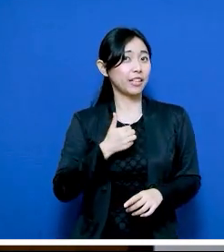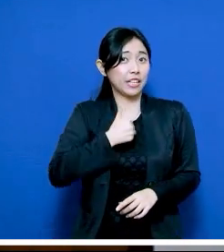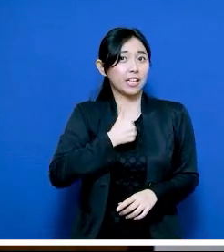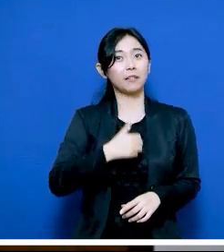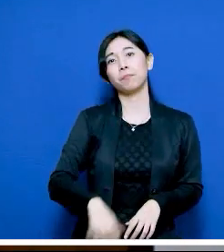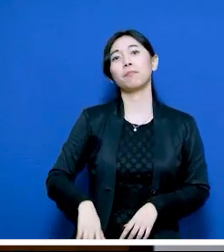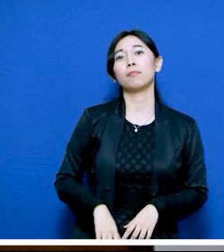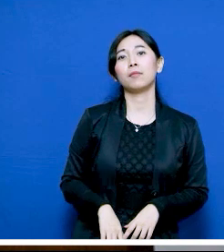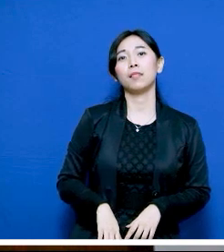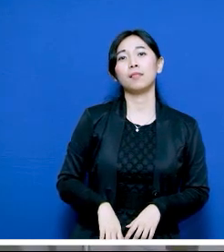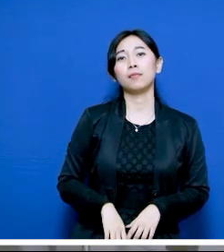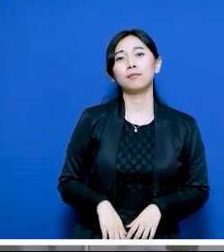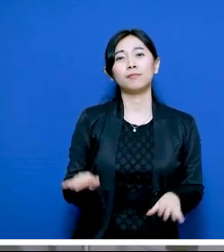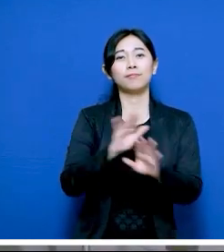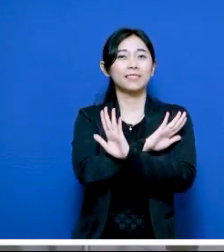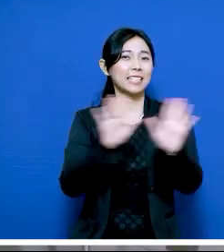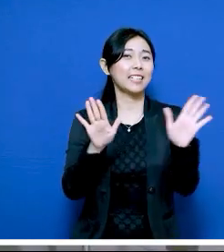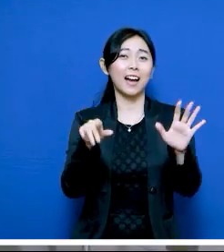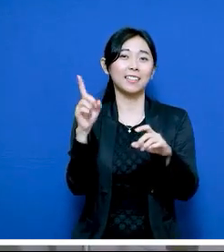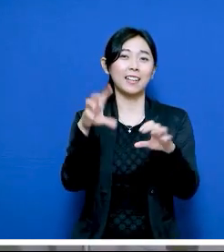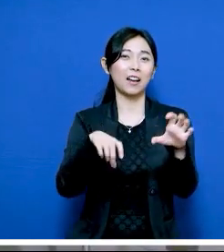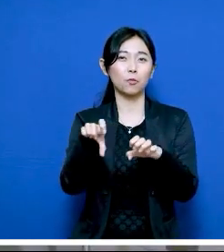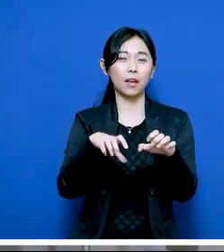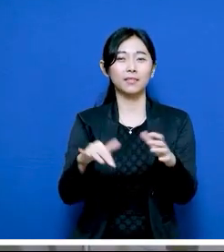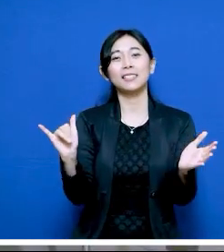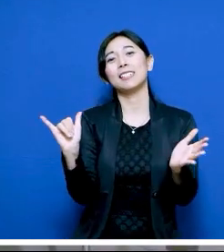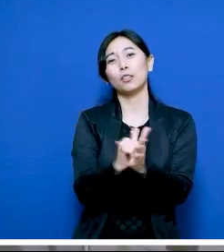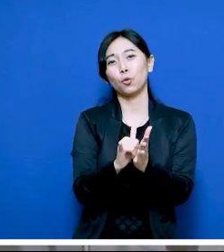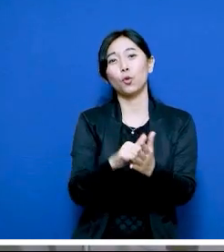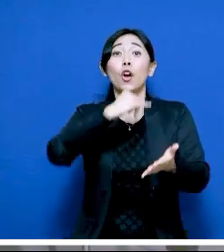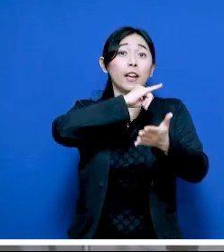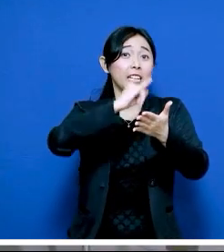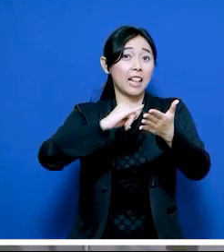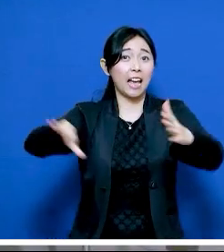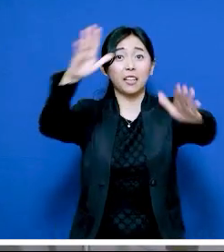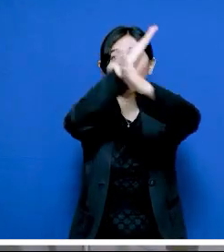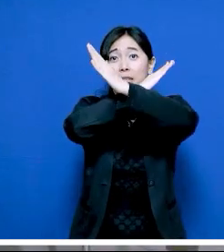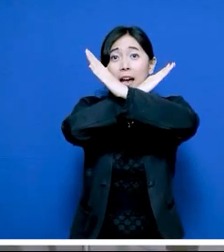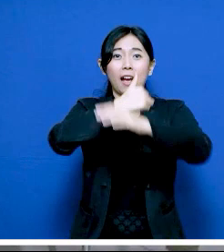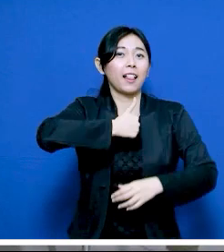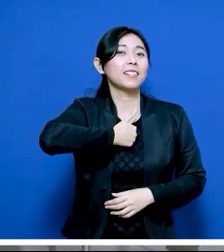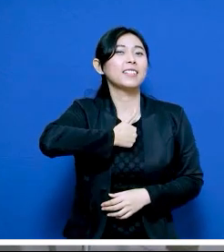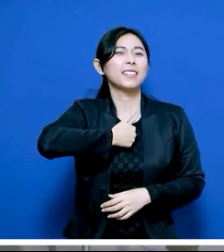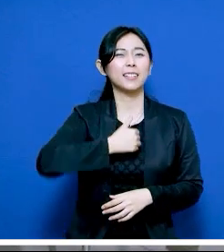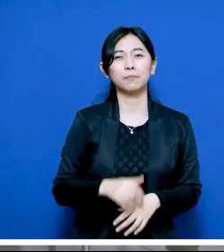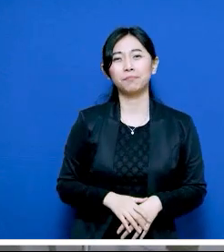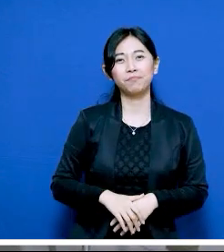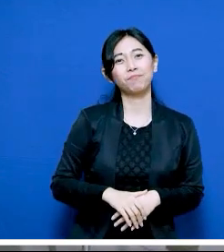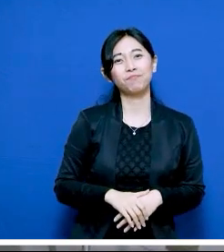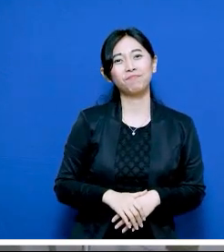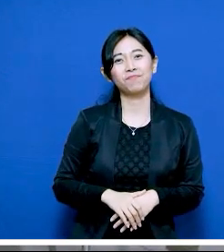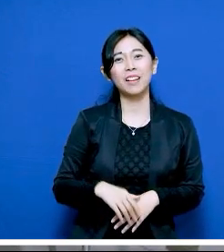harus dilakukan. Bukankah ini sebuah nilai penyangkalan diri yang